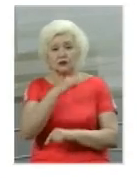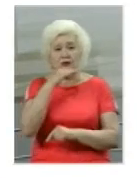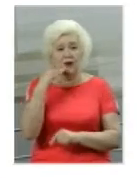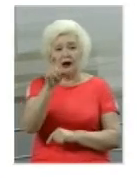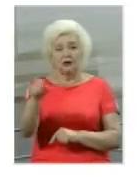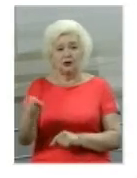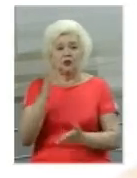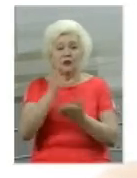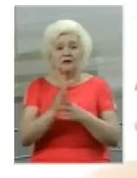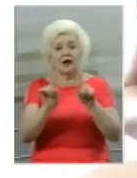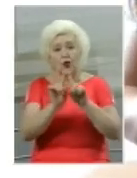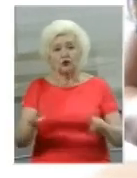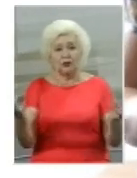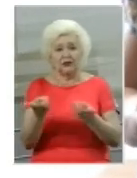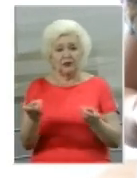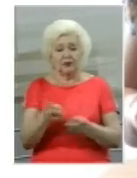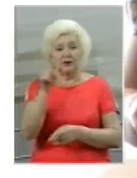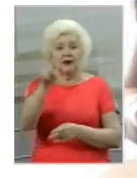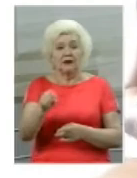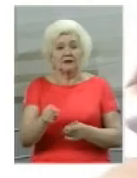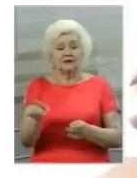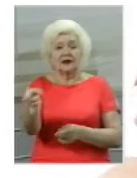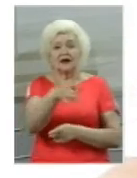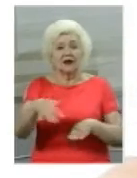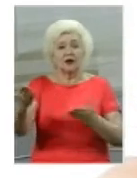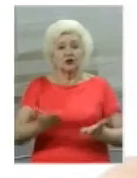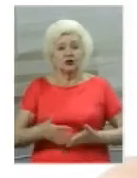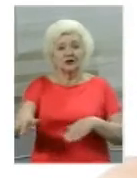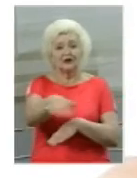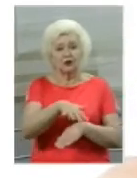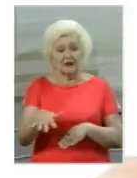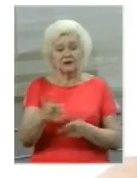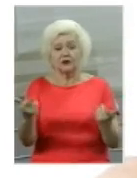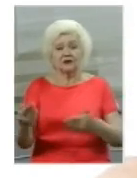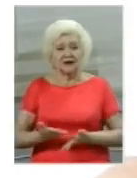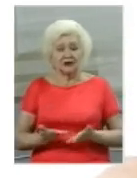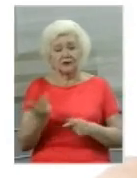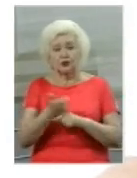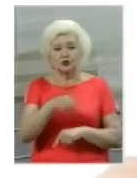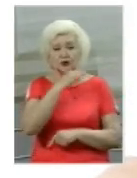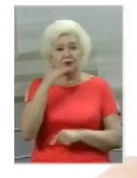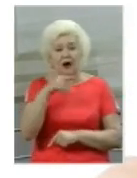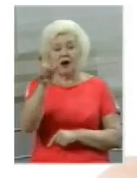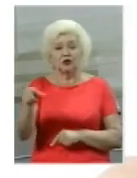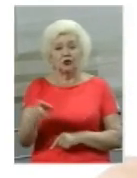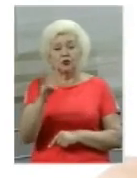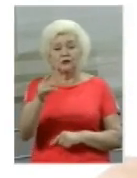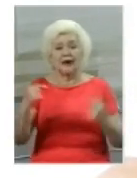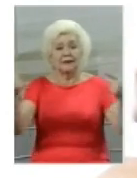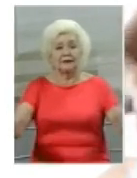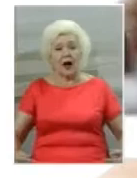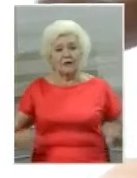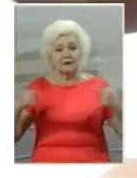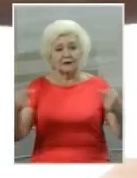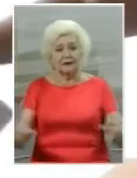які мають особливі потреби. Це район житло селища, де живуть дуже багато людей на візках, тому що